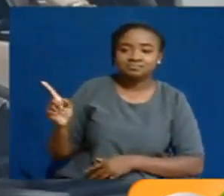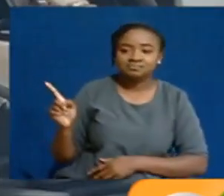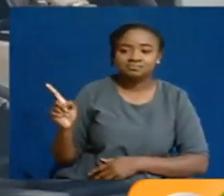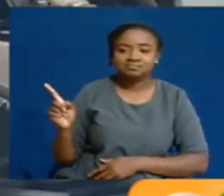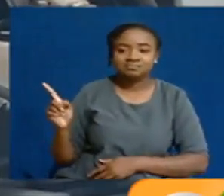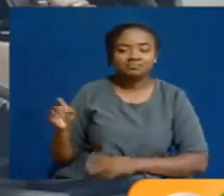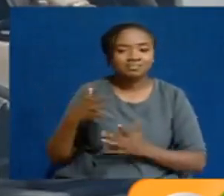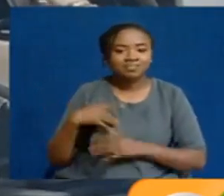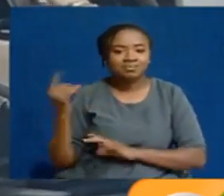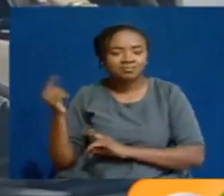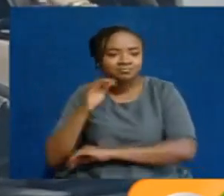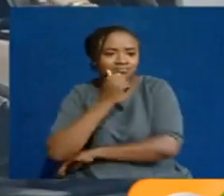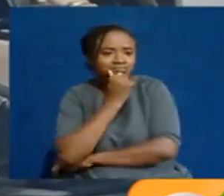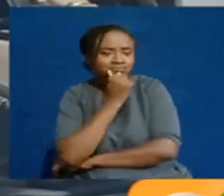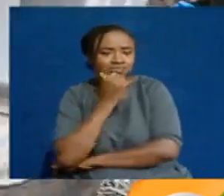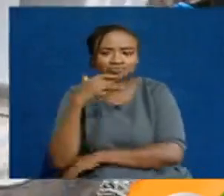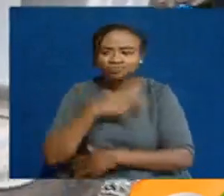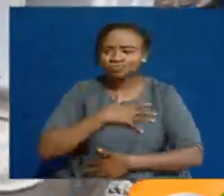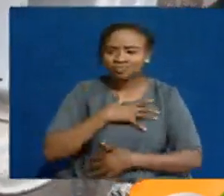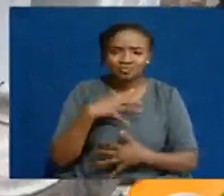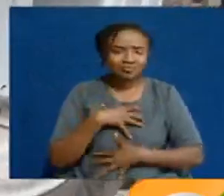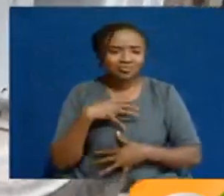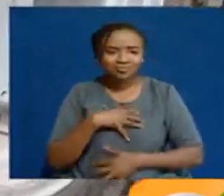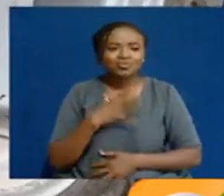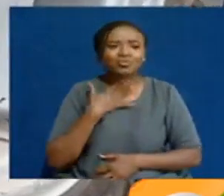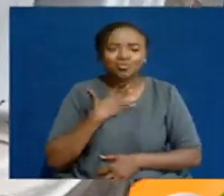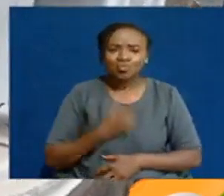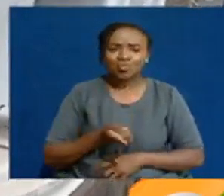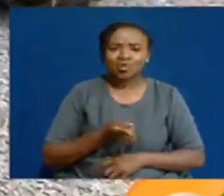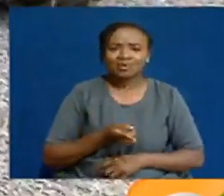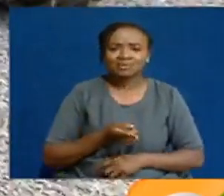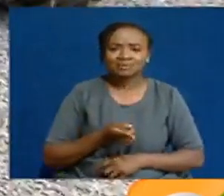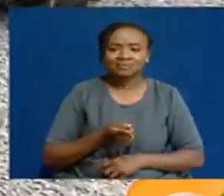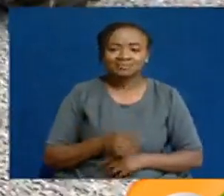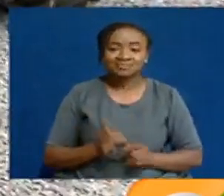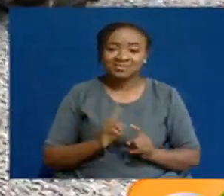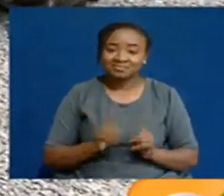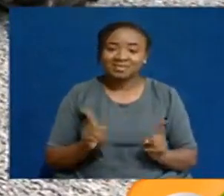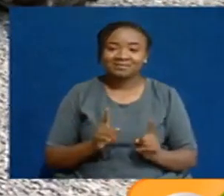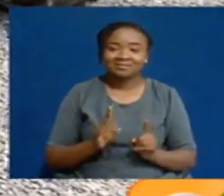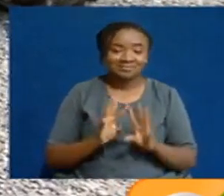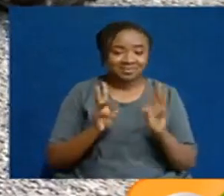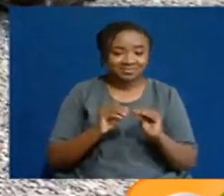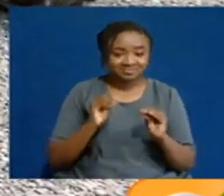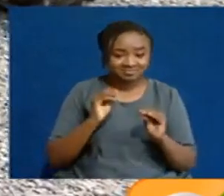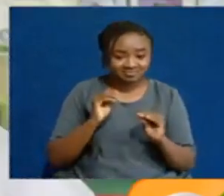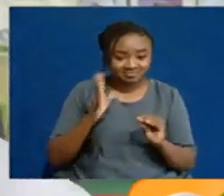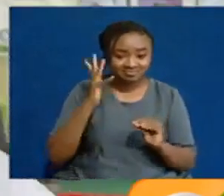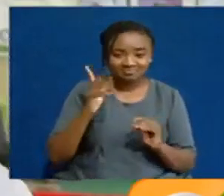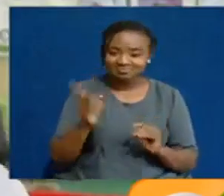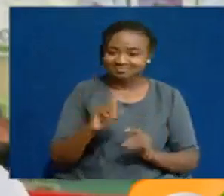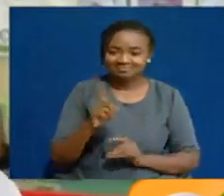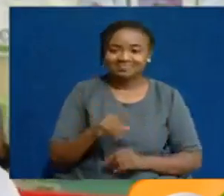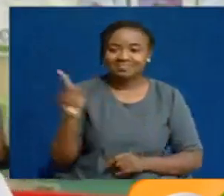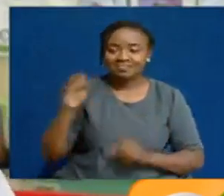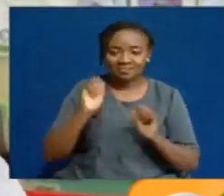iliwavutia wakulima na wageni wengi wanaopania kufanya kilimo kwa mashine ila kwa bajeti ndogo. Inaweza tumika kama trekta